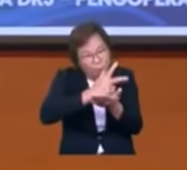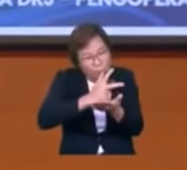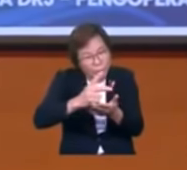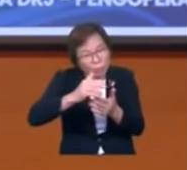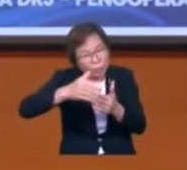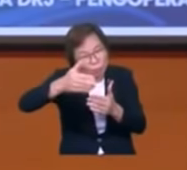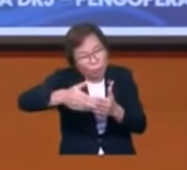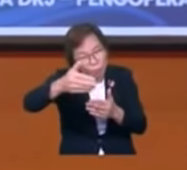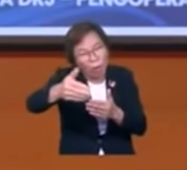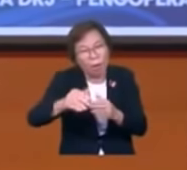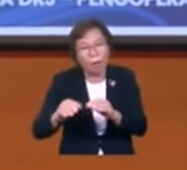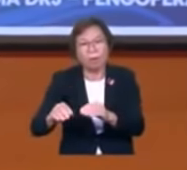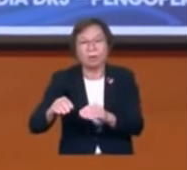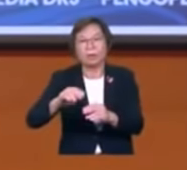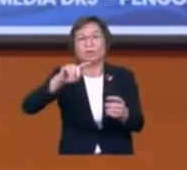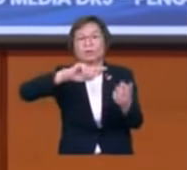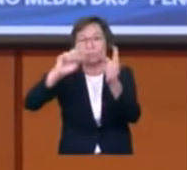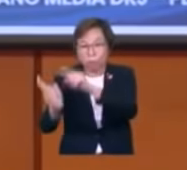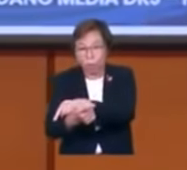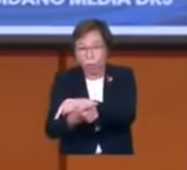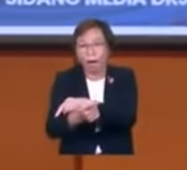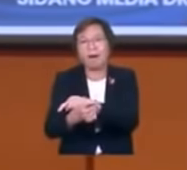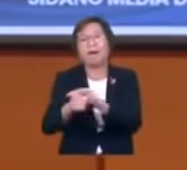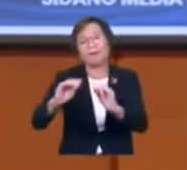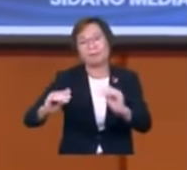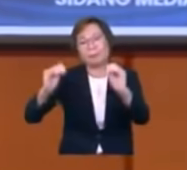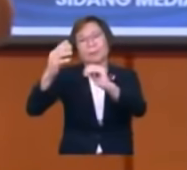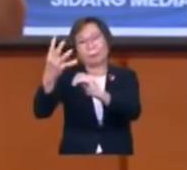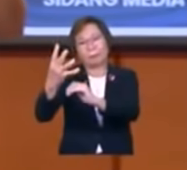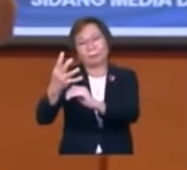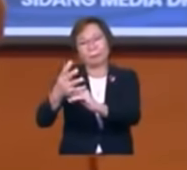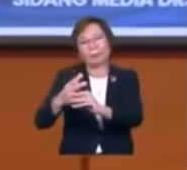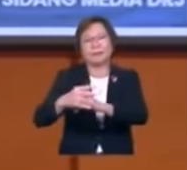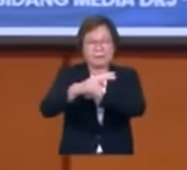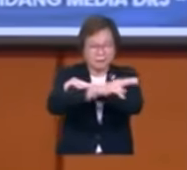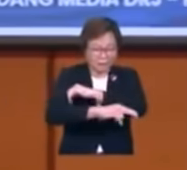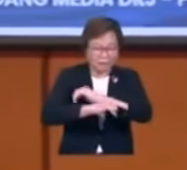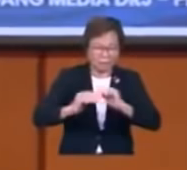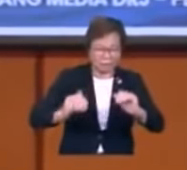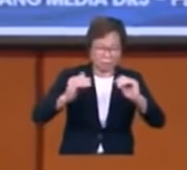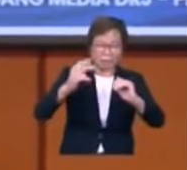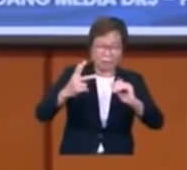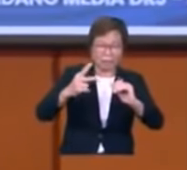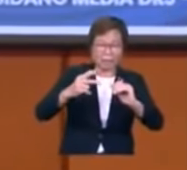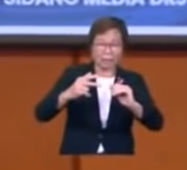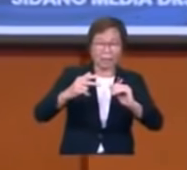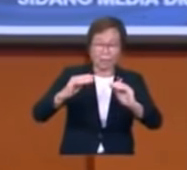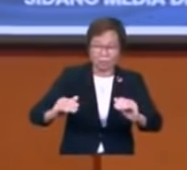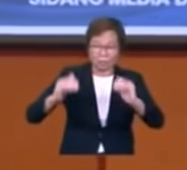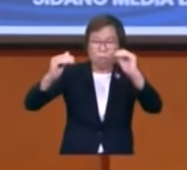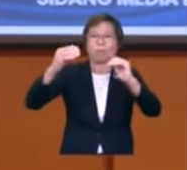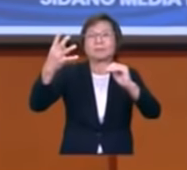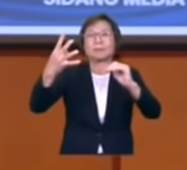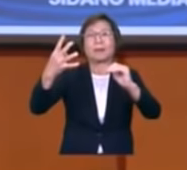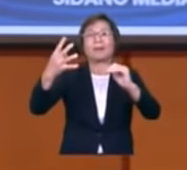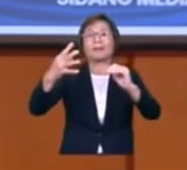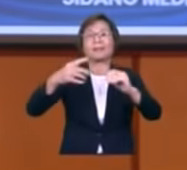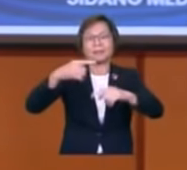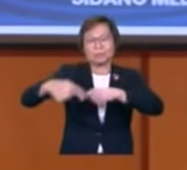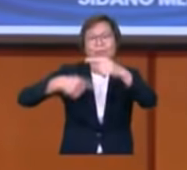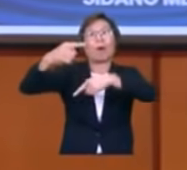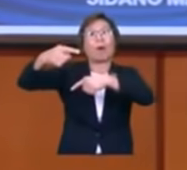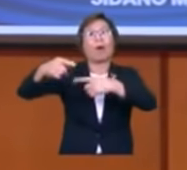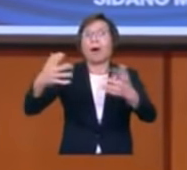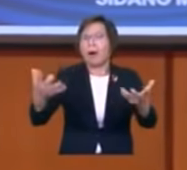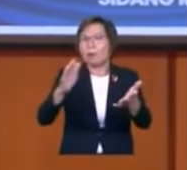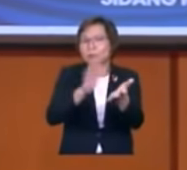akan datang berpindah ke fase 4 sebagai contoh kalau ada peneliti sebagai fasa tiga berpindah ke pasar empat macam